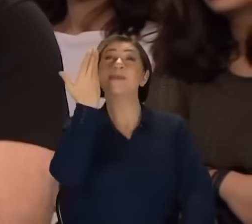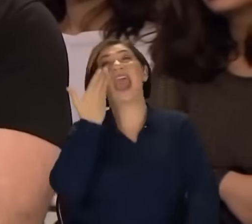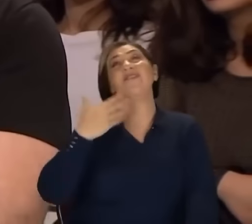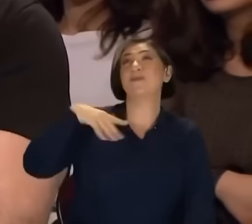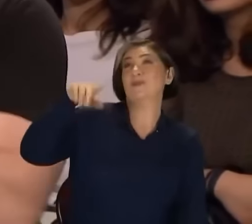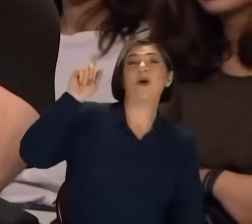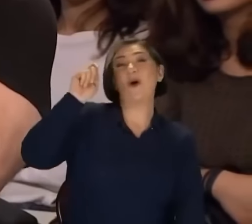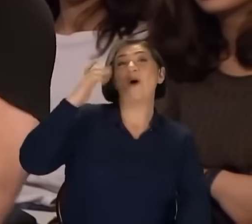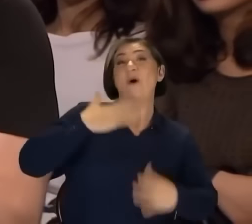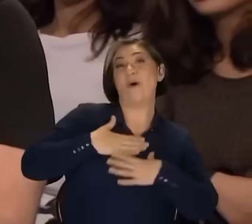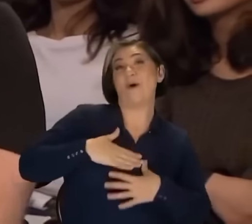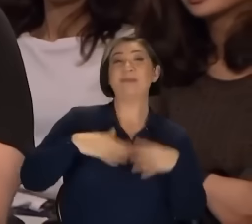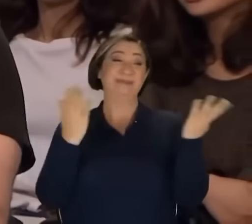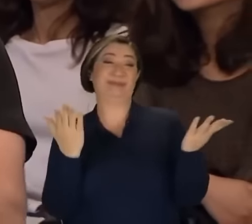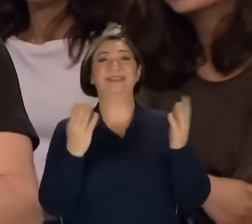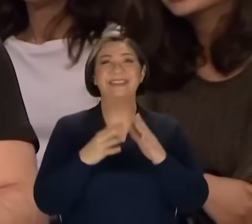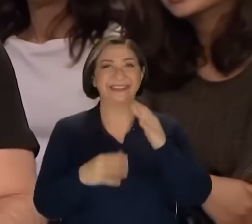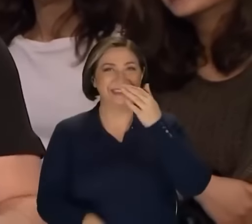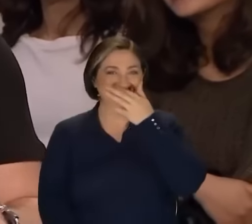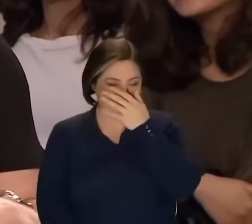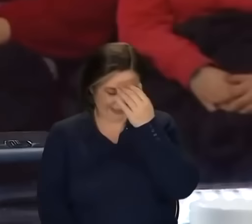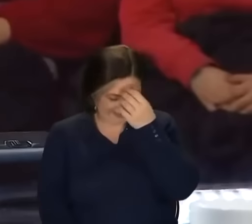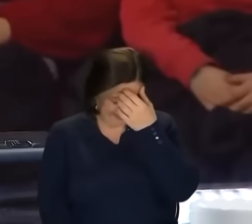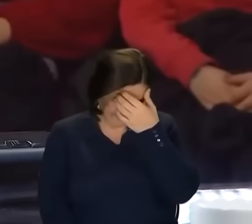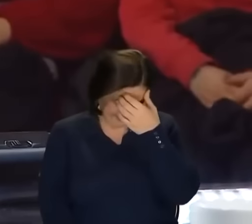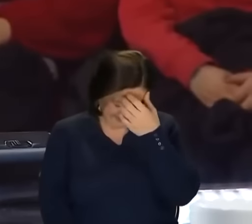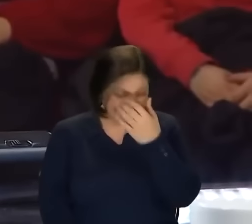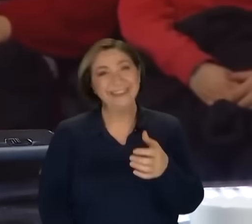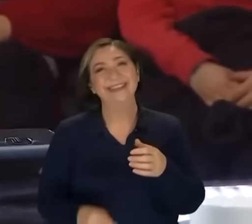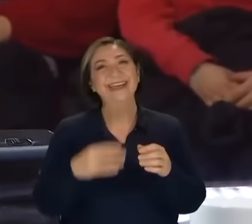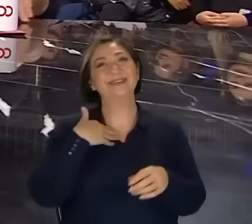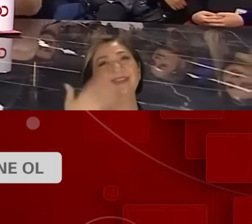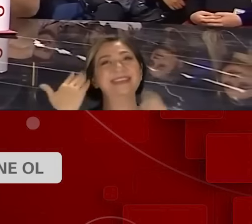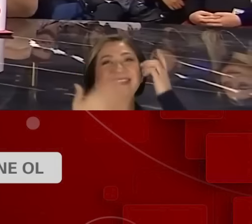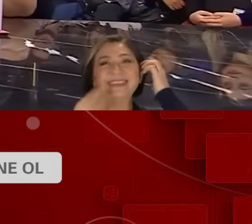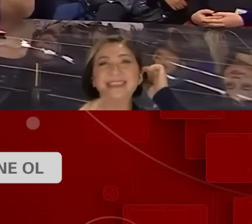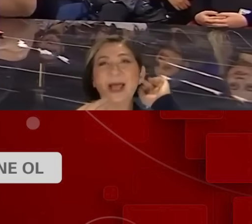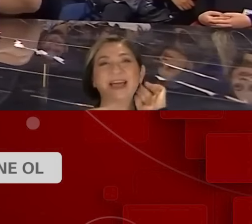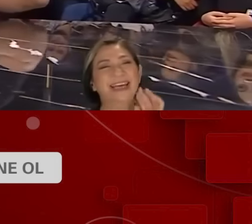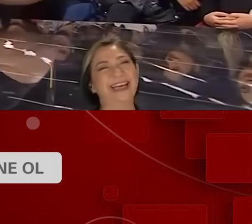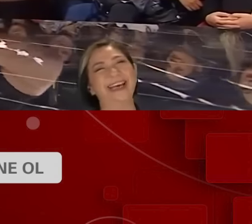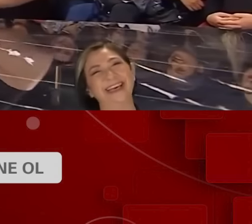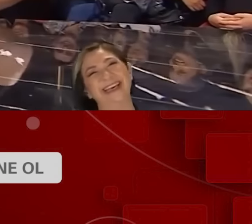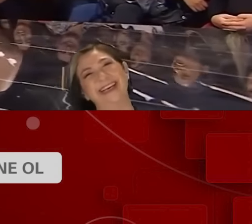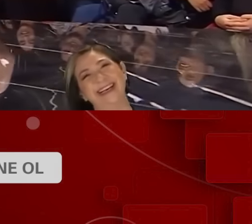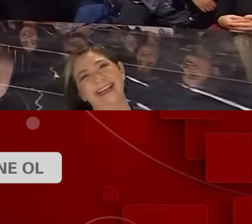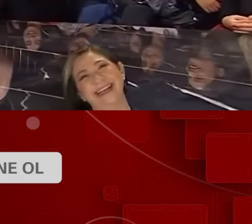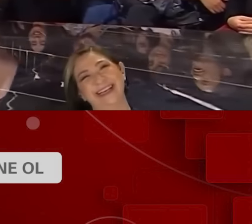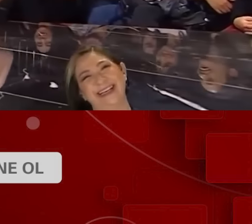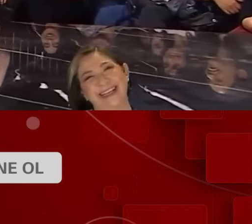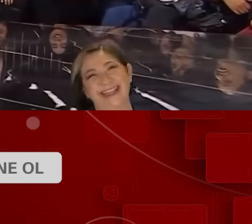yerinde o falan hani hani hani şey vardı bizim gençliğimizde bim bam bom